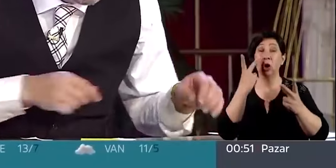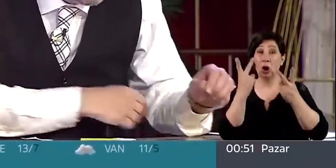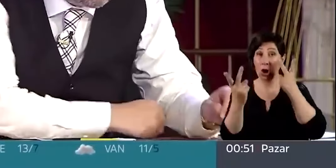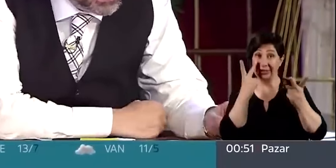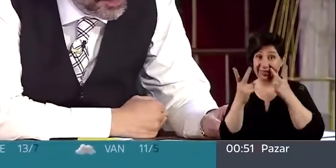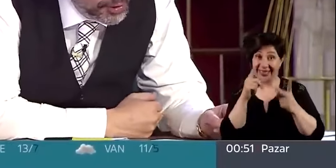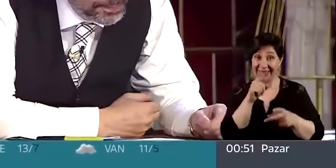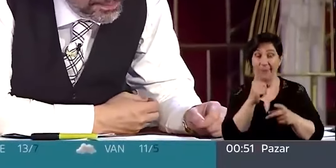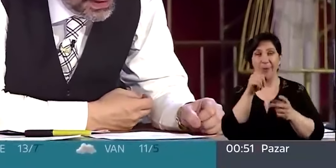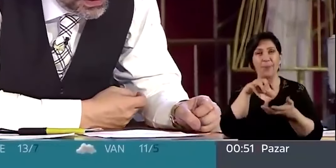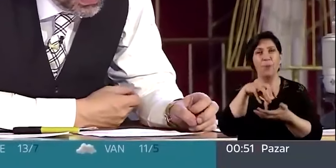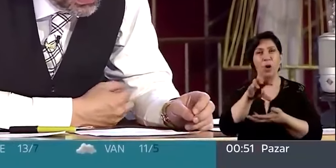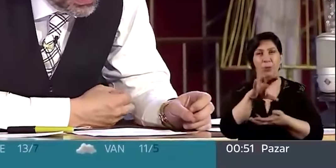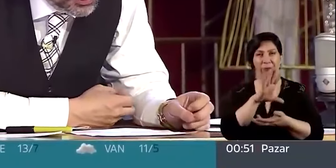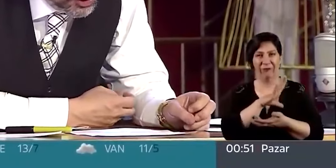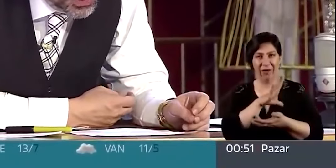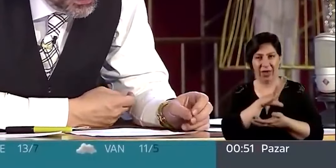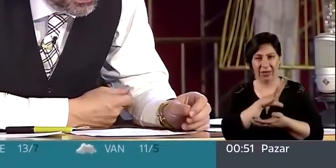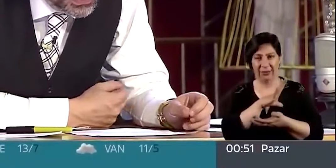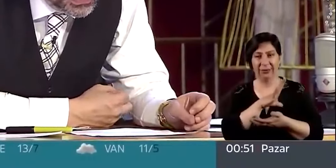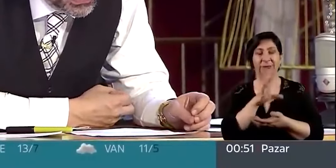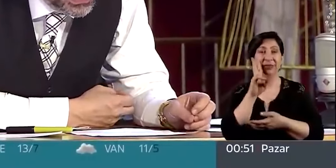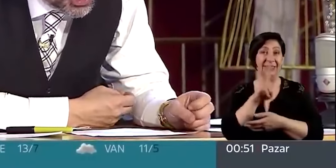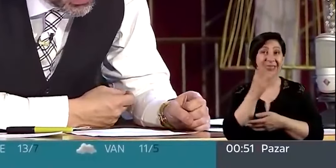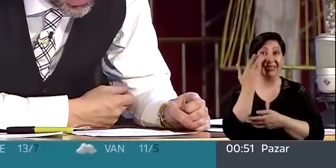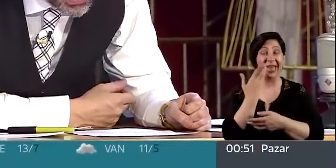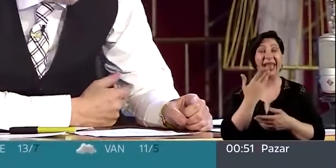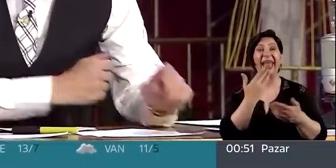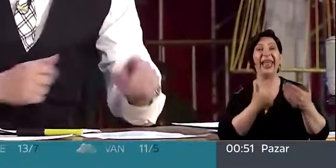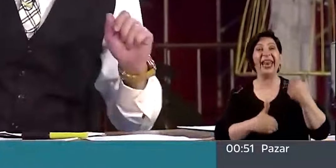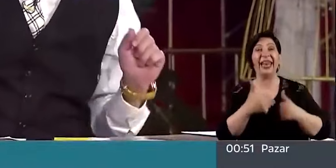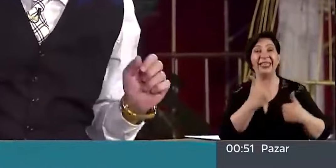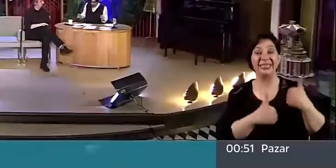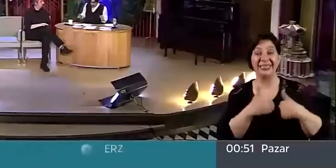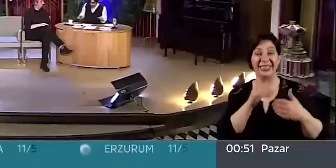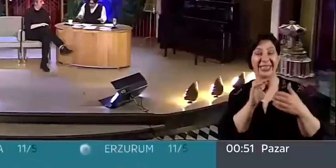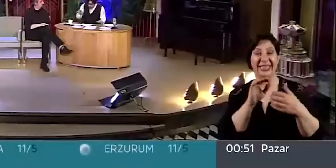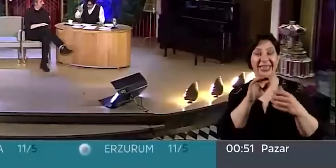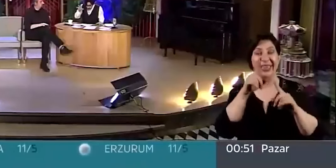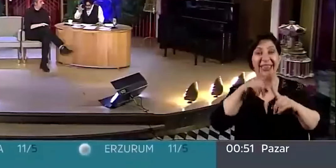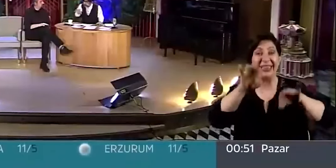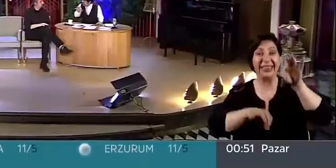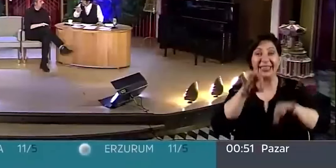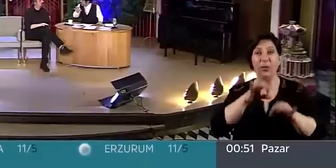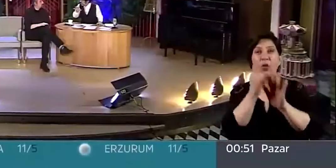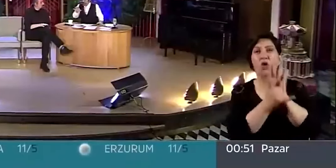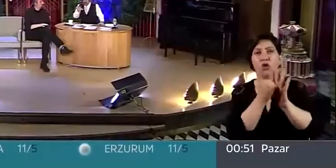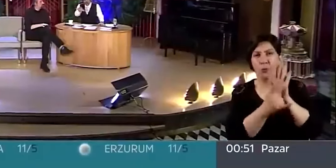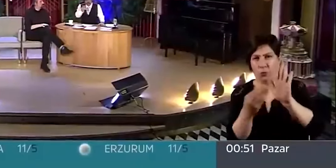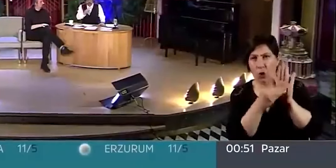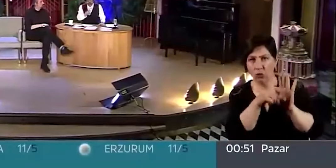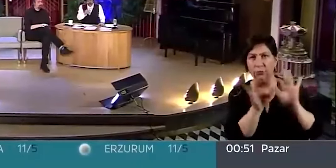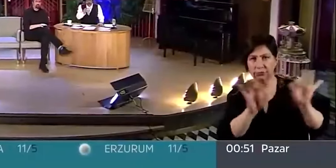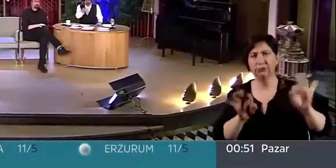gösterinden bir bölüm görelim. İlişki testi. Pardon, bu ilişki testi. Yani bu YouTube'a koyduğun.